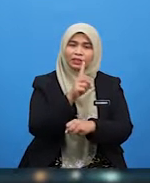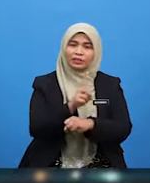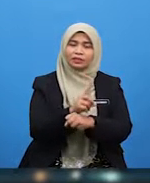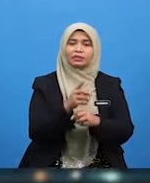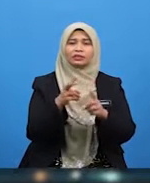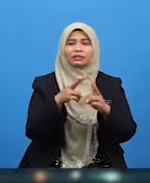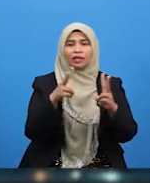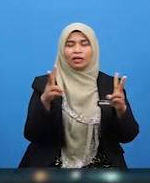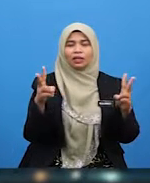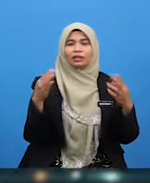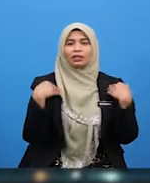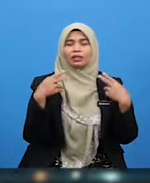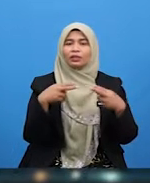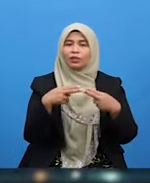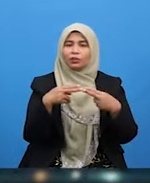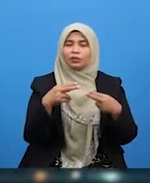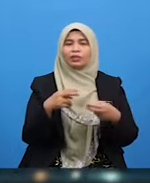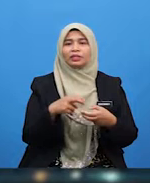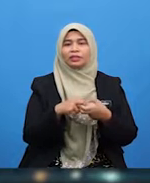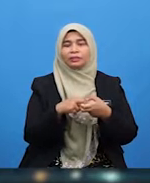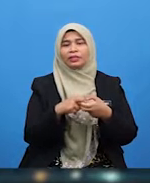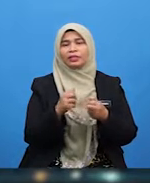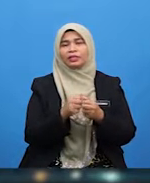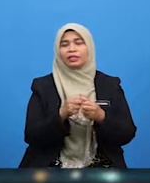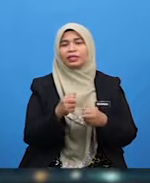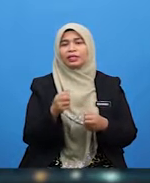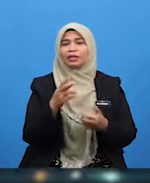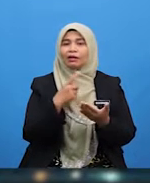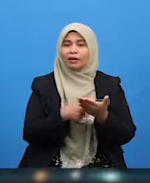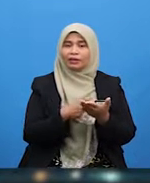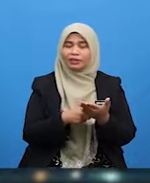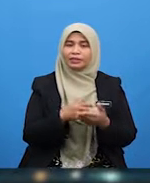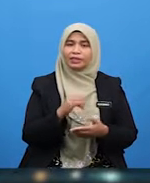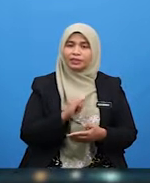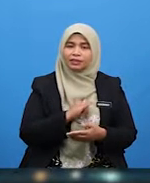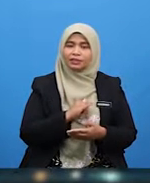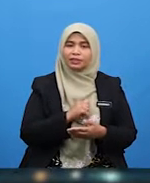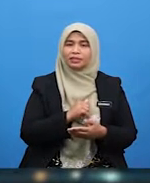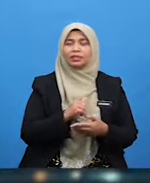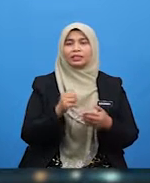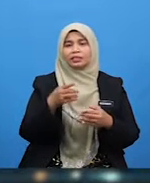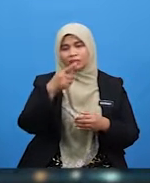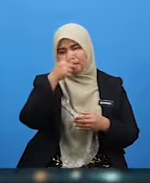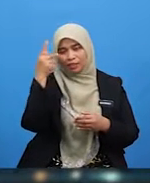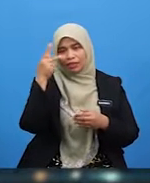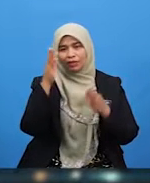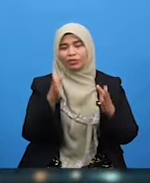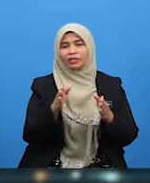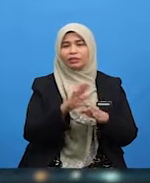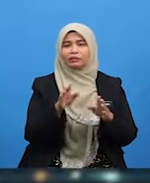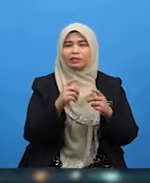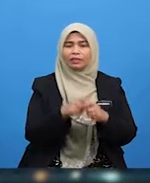janji sangat berkait rapat dengan maruah diri, kerana orang yang tidak menepati janji